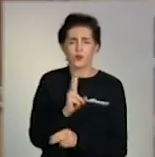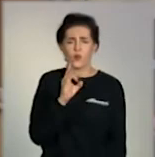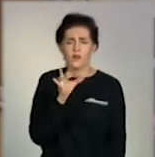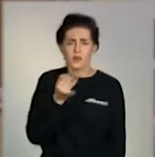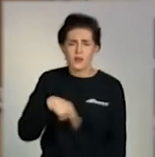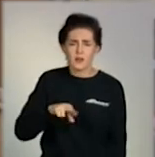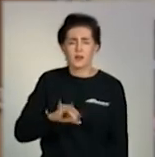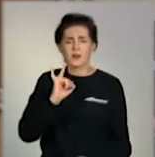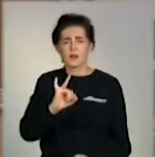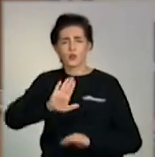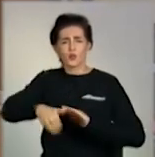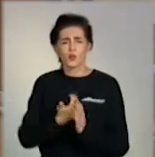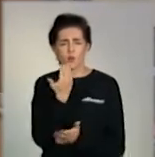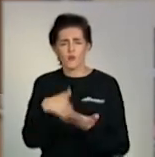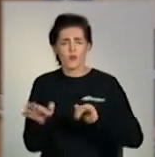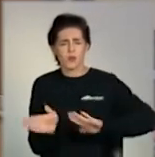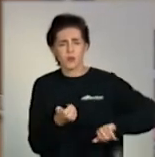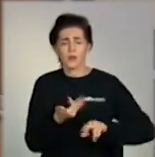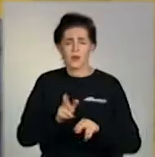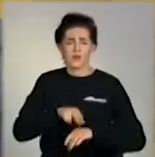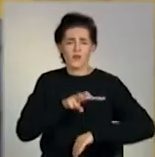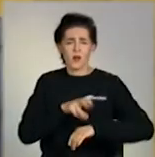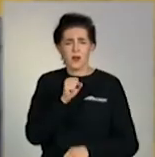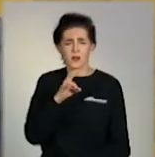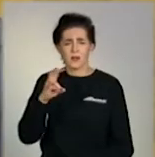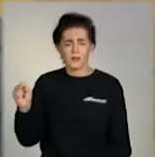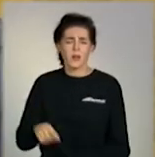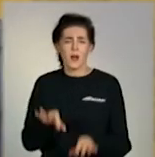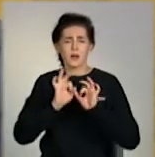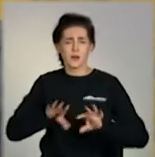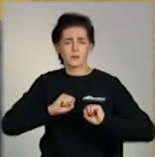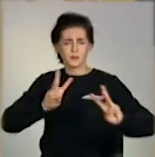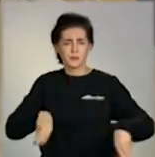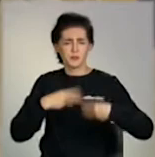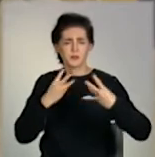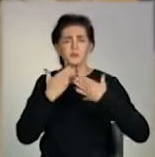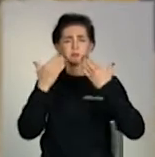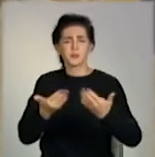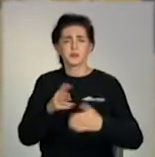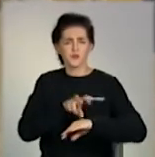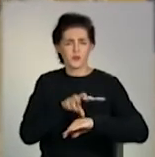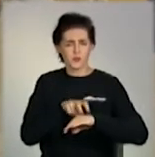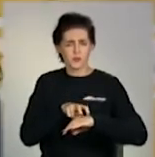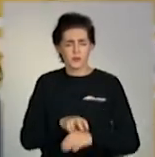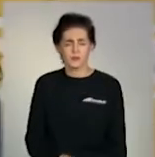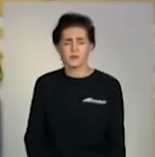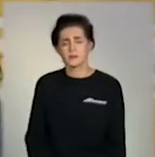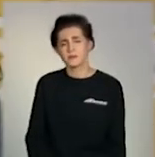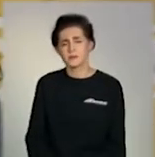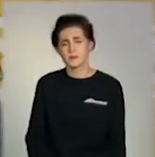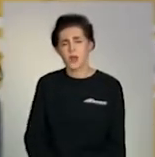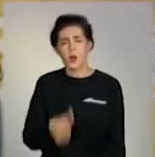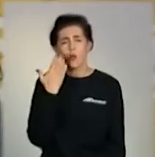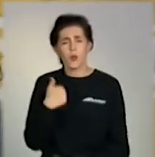також про відновлення після нього Ганна Горбань розповідала під час прямої трансляції «Запитай у лікаря». Після ковіду